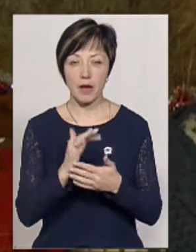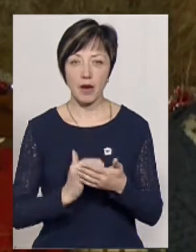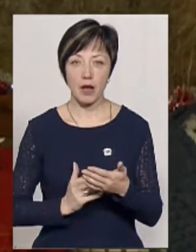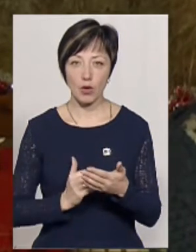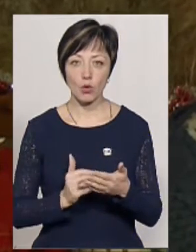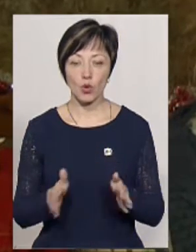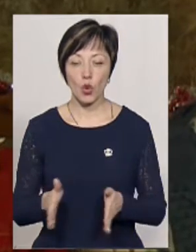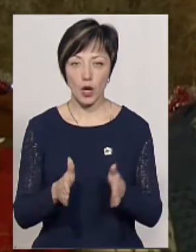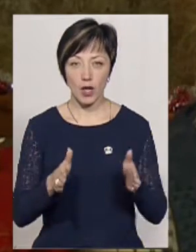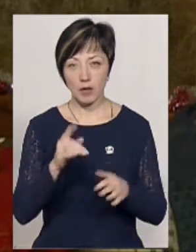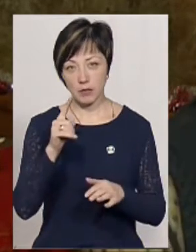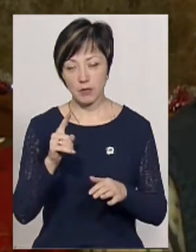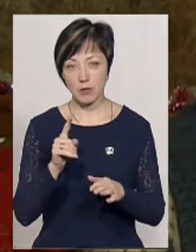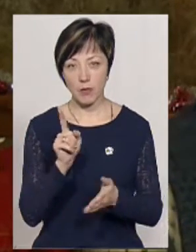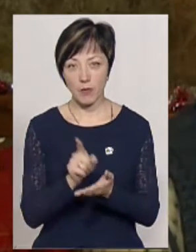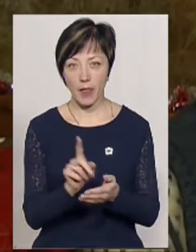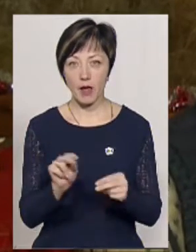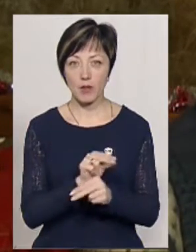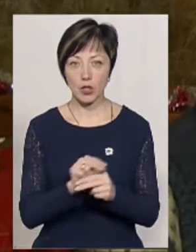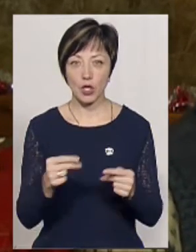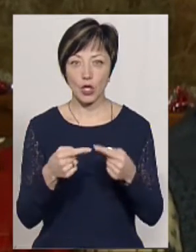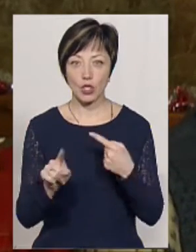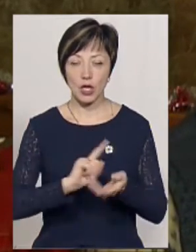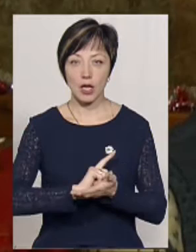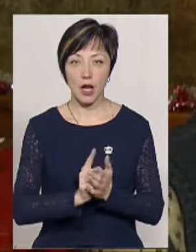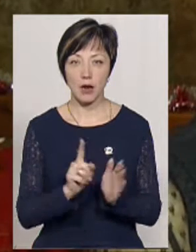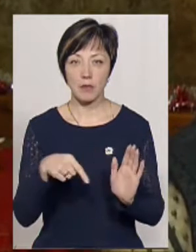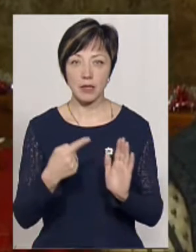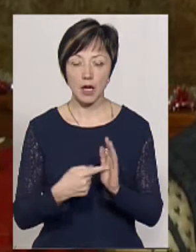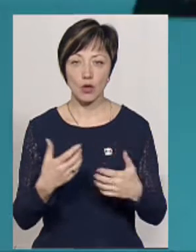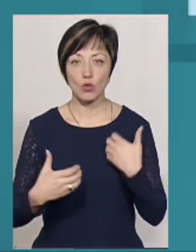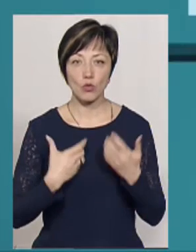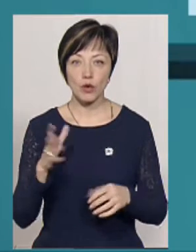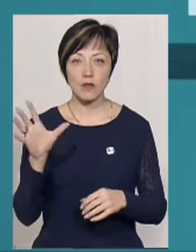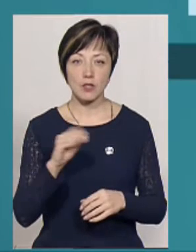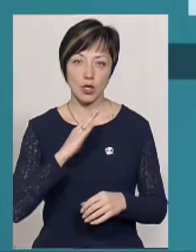які підлягають ремонту, та інші нагальні питання, які турбують всіх наших громадян.